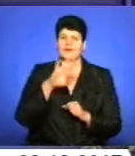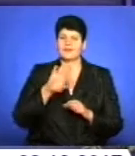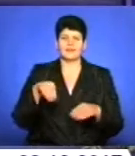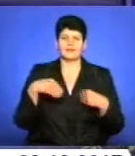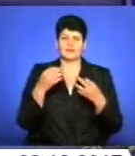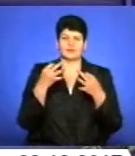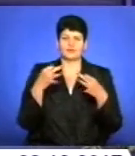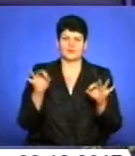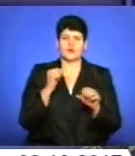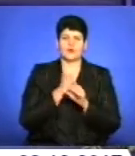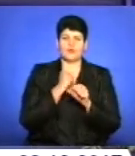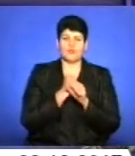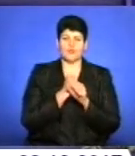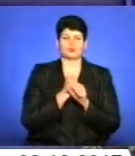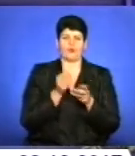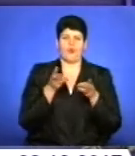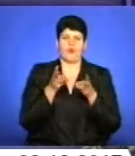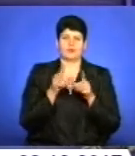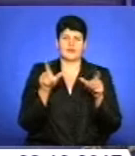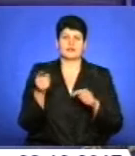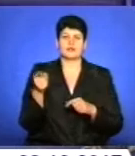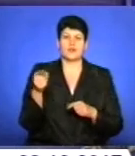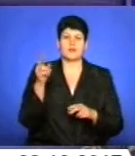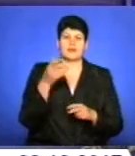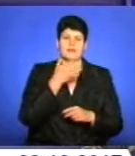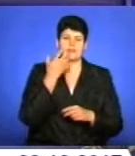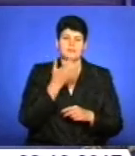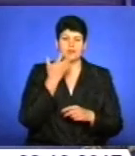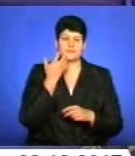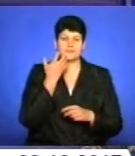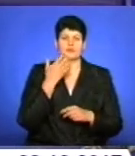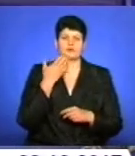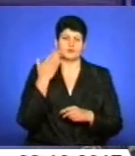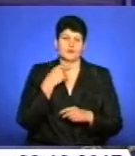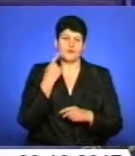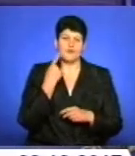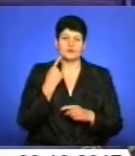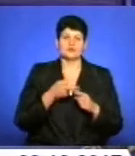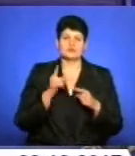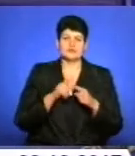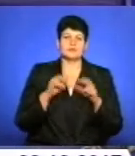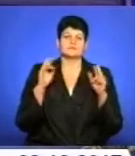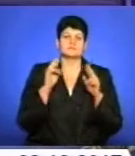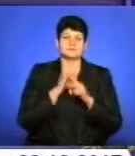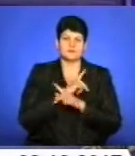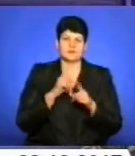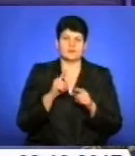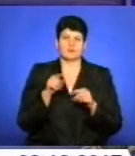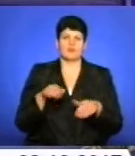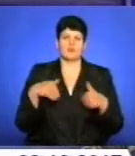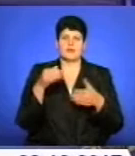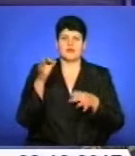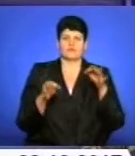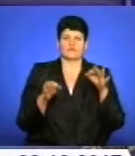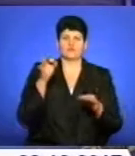на роботу торфяних котелень «Тернопільтепло». Останні, в свою чергу, вважають такі дії з боку екологів неправомірними. Через те й подали до